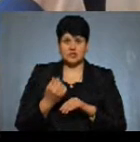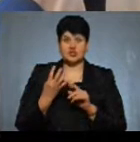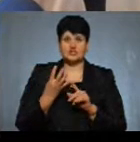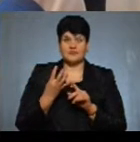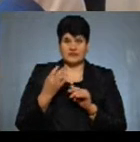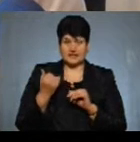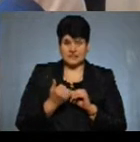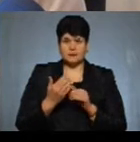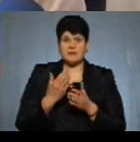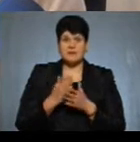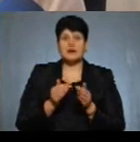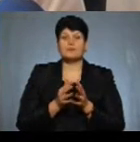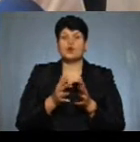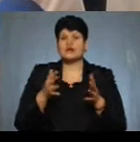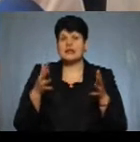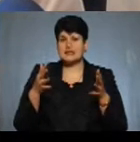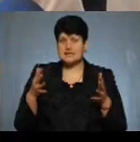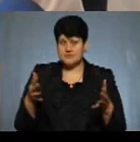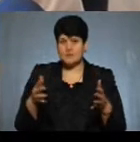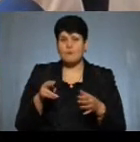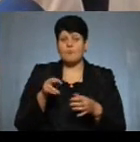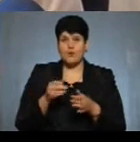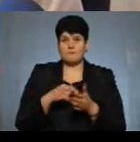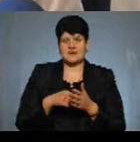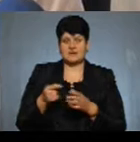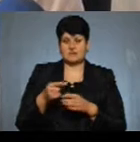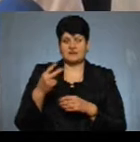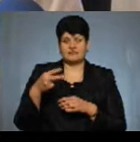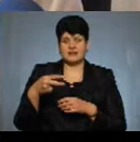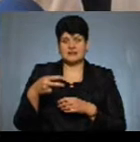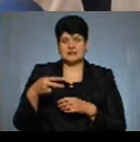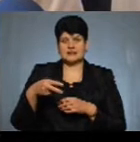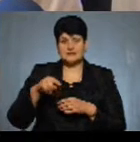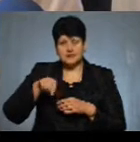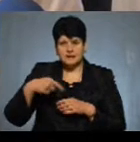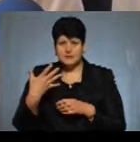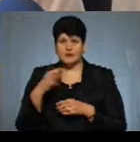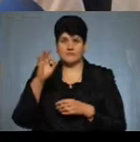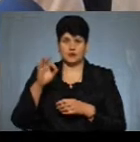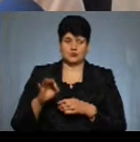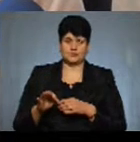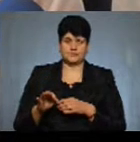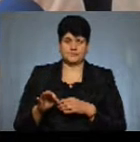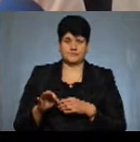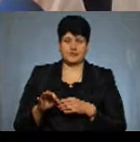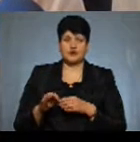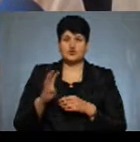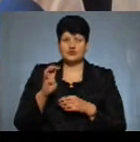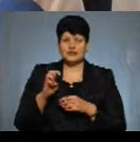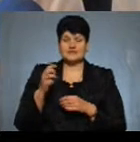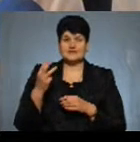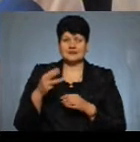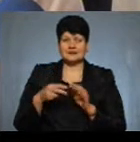з четвертий тиждень, то ми маємо ріст вже під місто Тернополю на 20,5%.